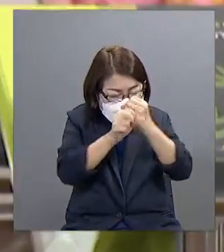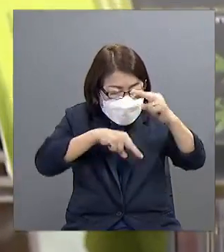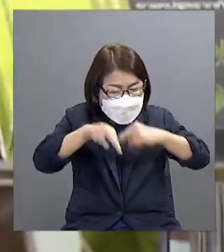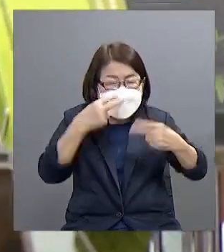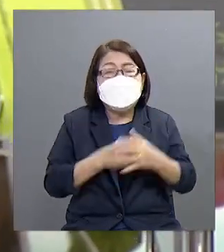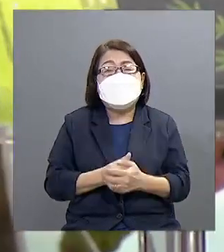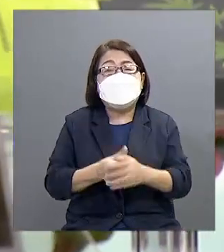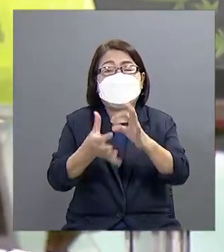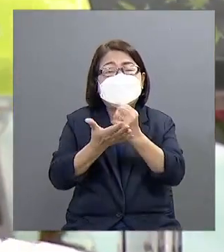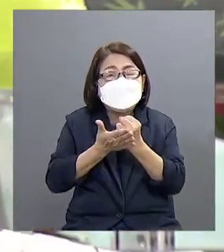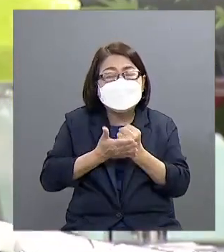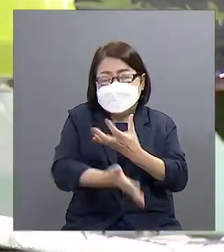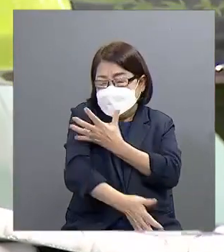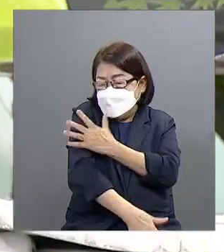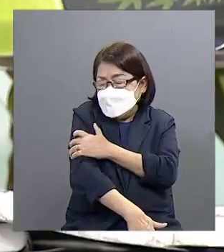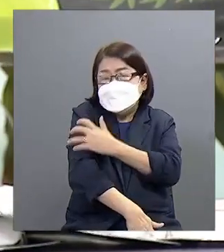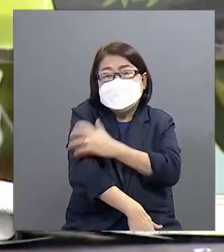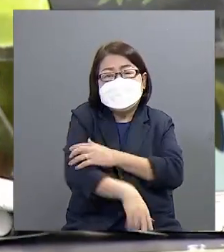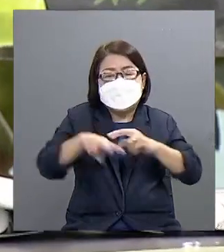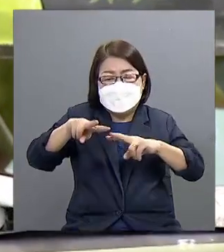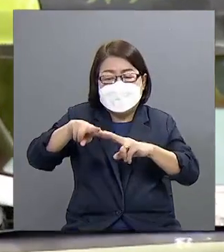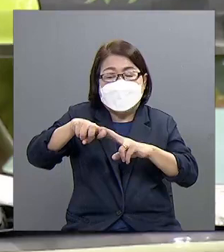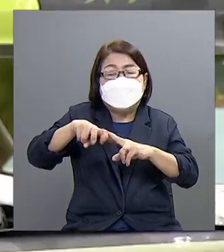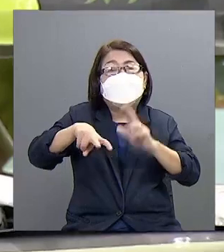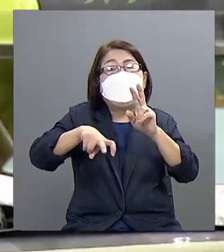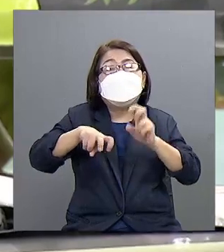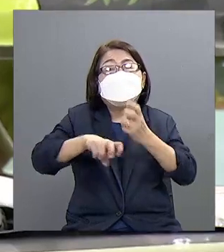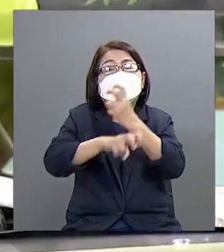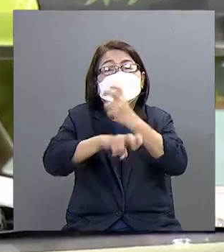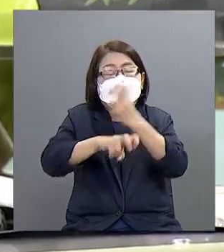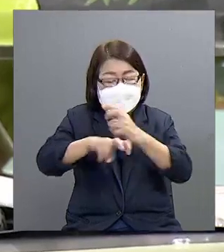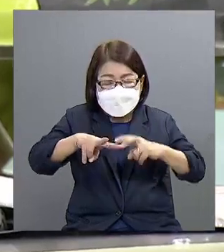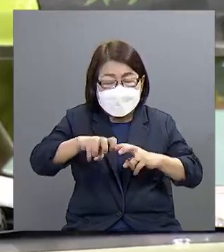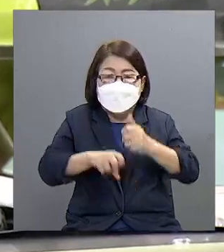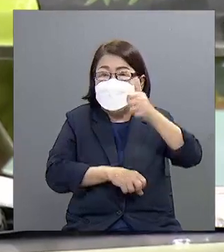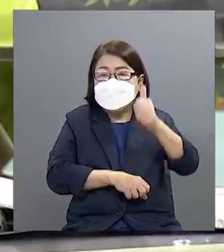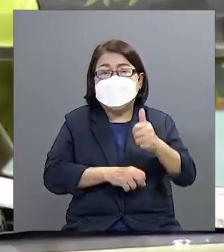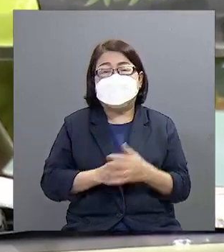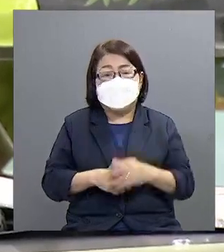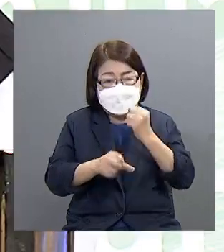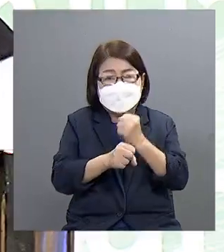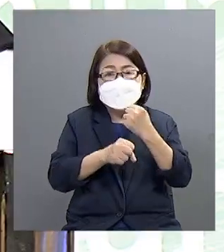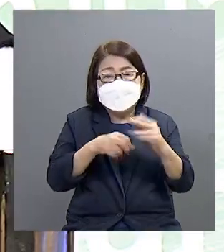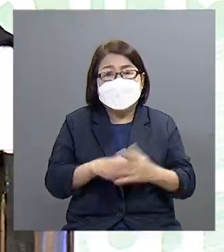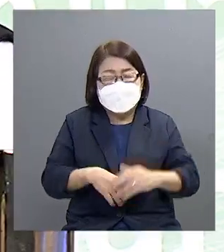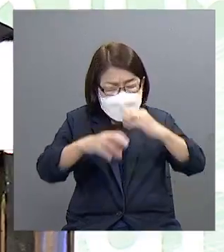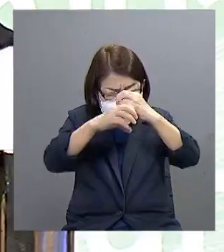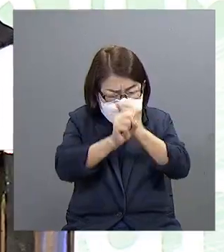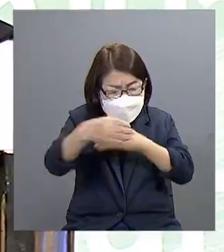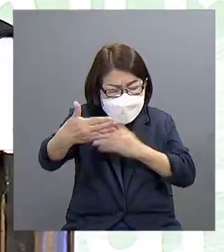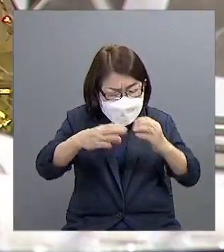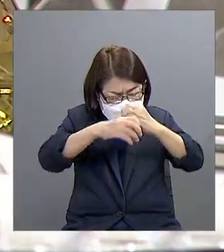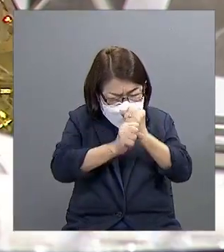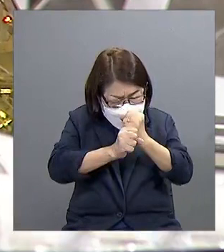บำรุงกล้ามเนื้อบำรุงข้อเข่าเนี่ยอยู่ในปริมาณที่สูงมากนี่เราวิเคราะห์ในแลบในเซ็นทรัลแลบนะครับ แล้วก็แลบของเราเองนะครับเพ